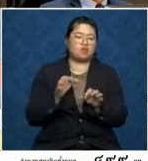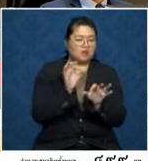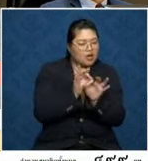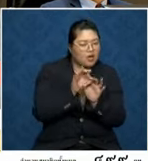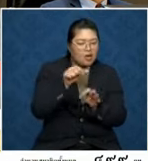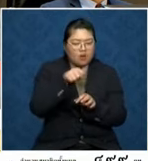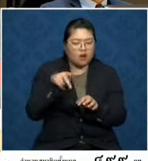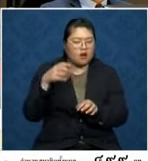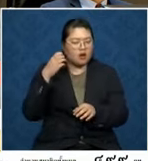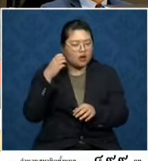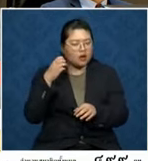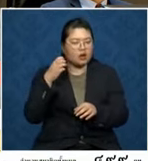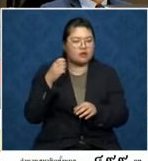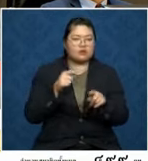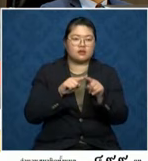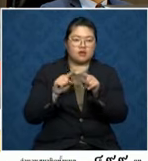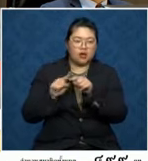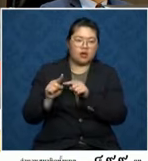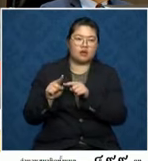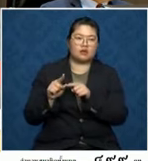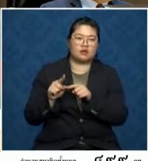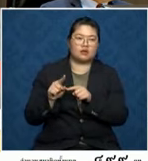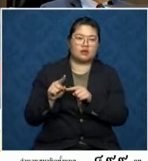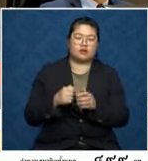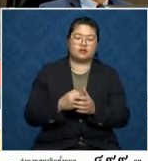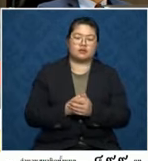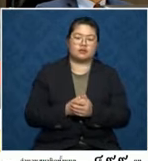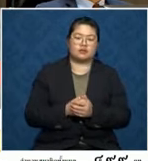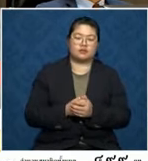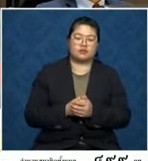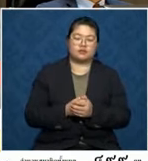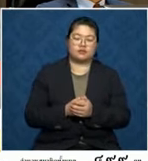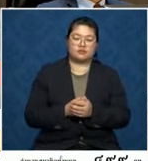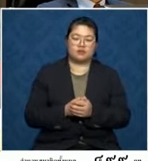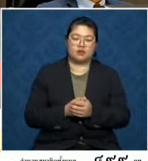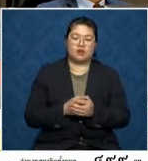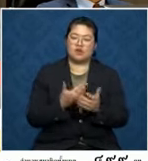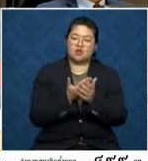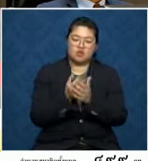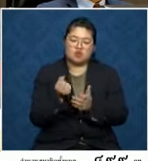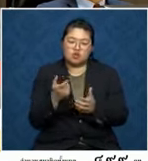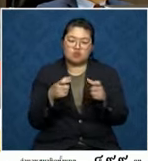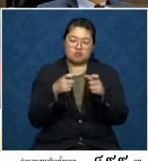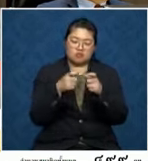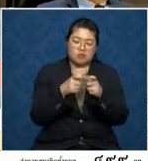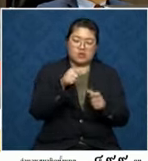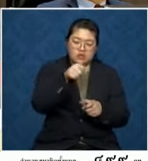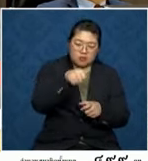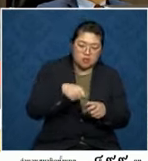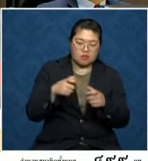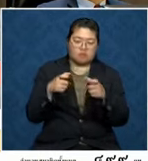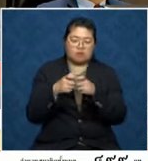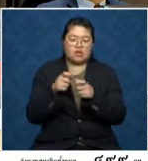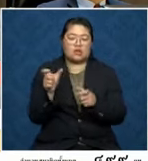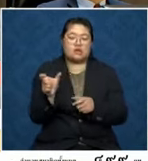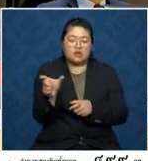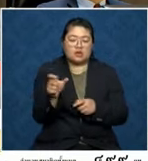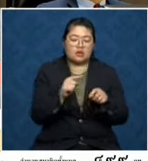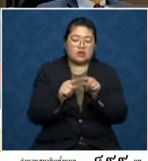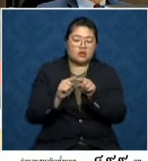ายครับเรามีฟินเทคเฉพาะผลิตภัณฑ์ทางการเงินครับนอกจากเงินสดเรามีบัตรเดบิตมีบัตรเครดิต